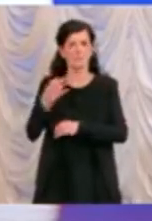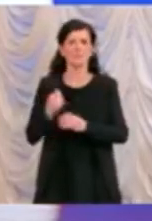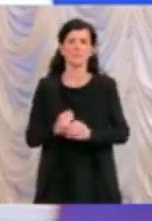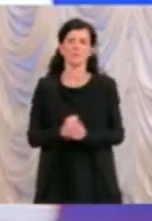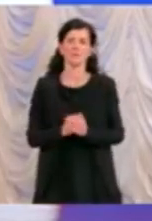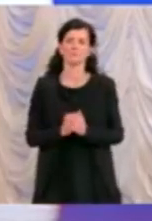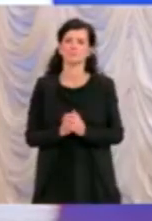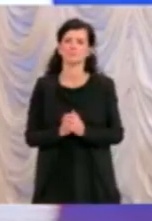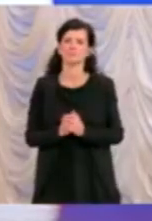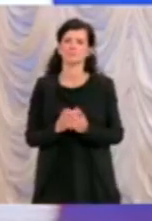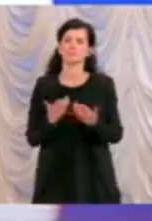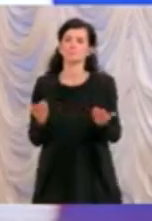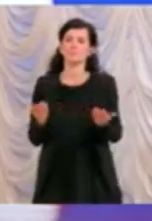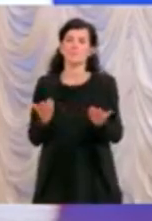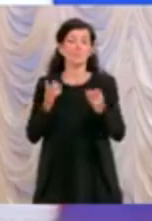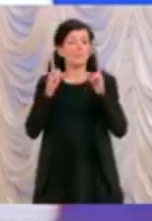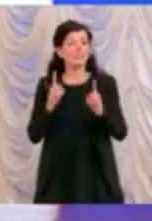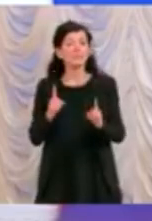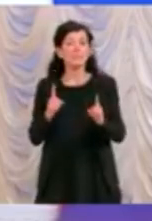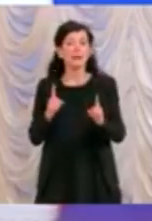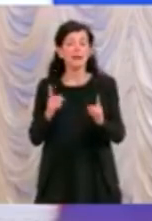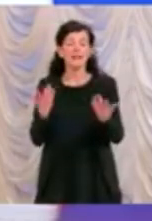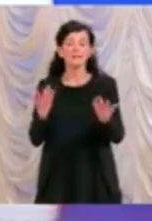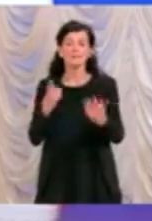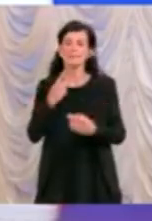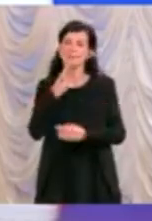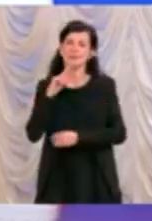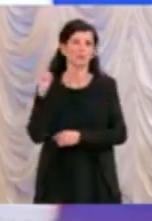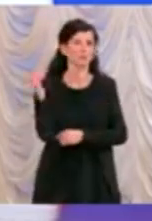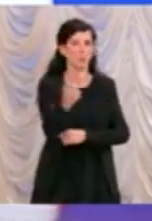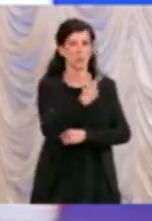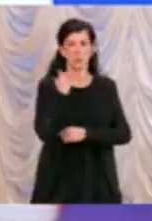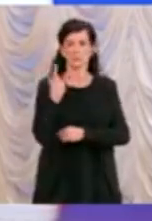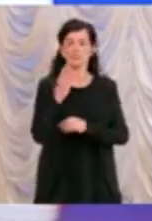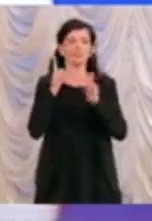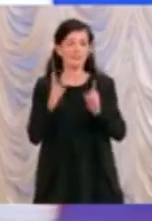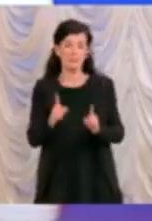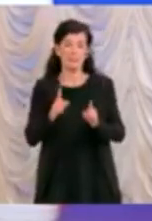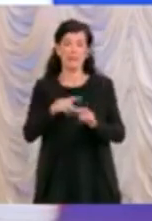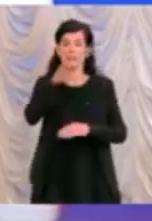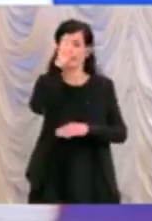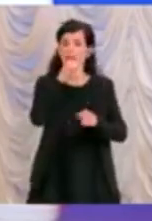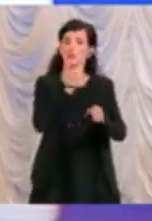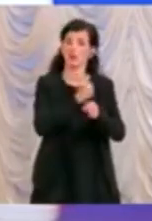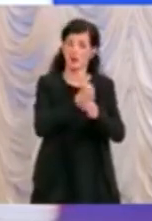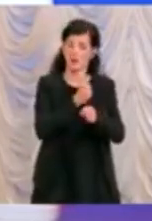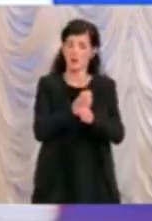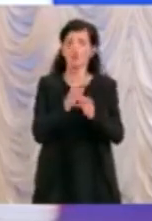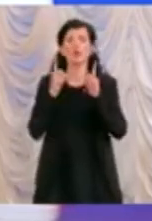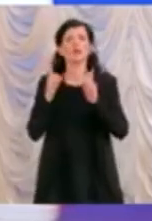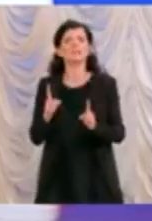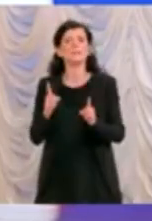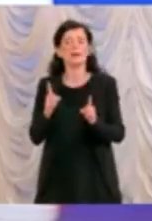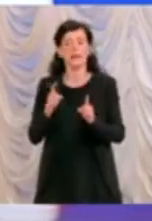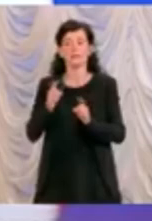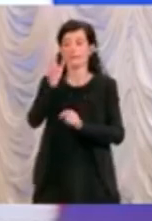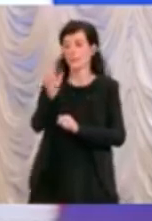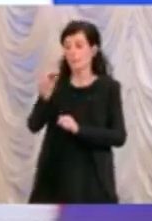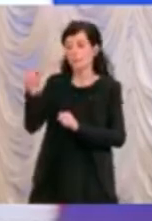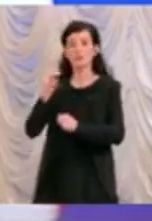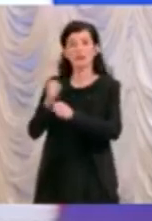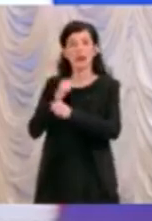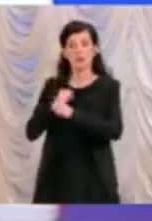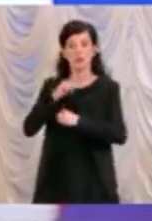quindi dipenderà da tutti dai datori di lavoro dagli stessi comportamenti dei lavoratori